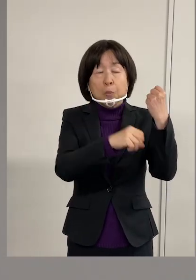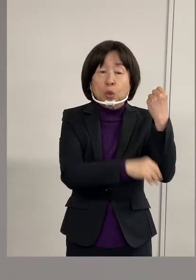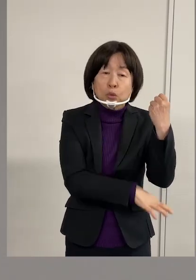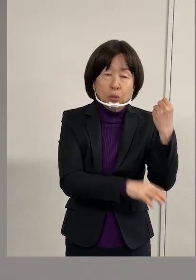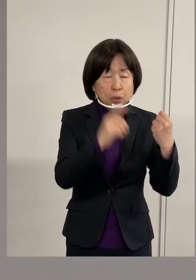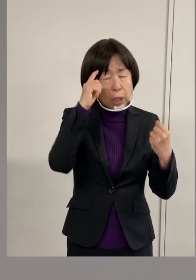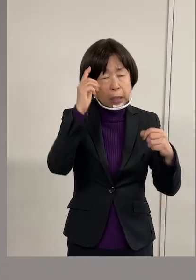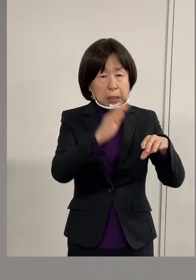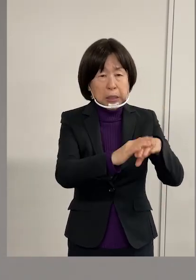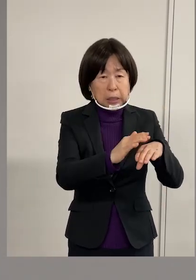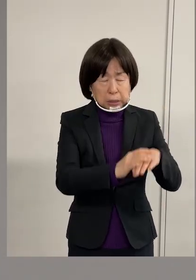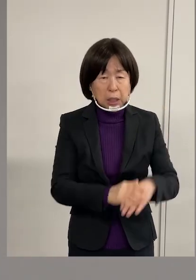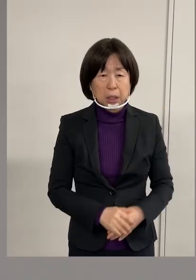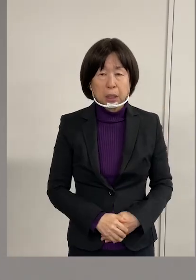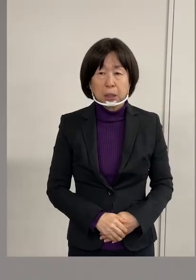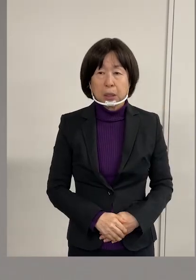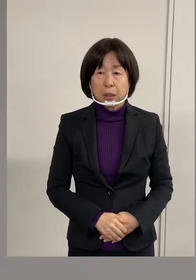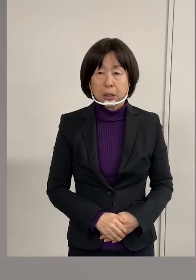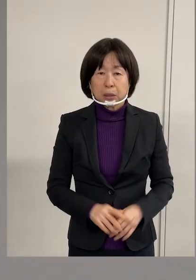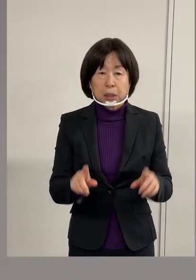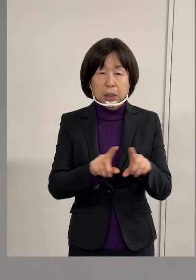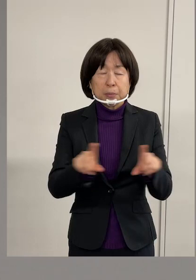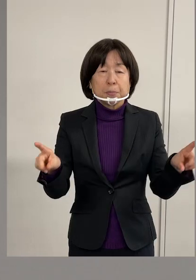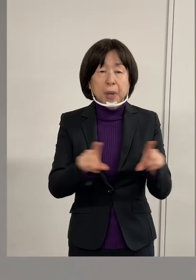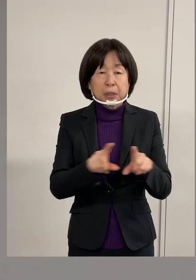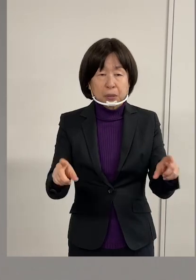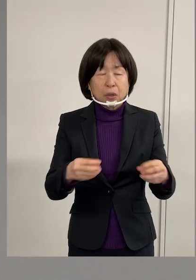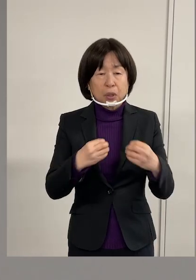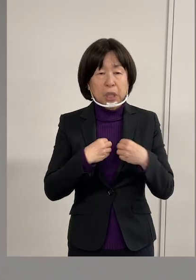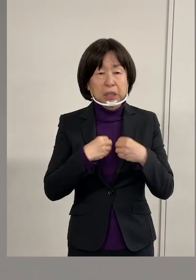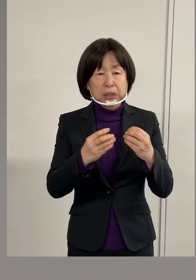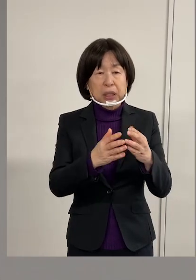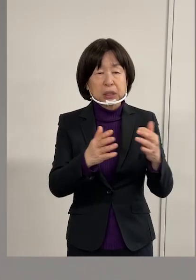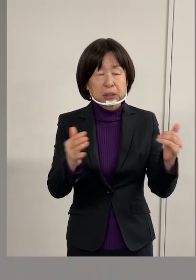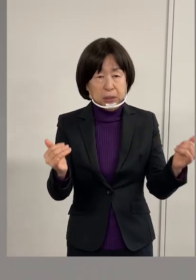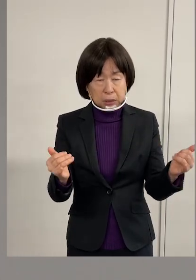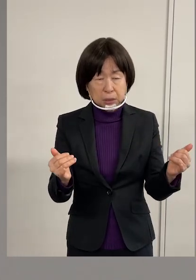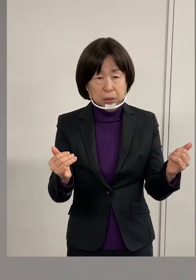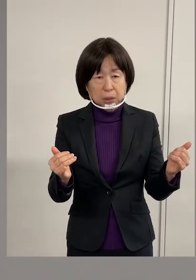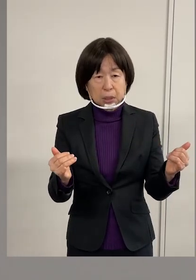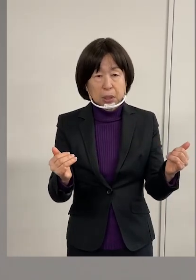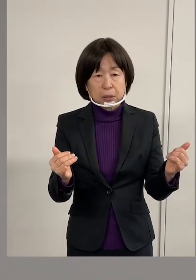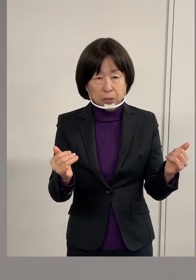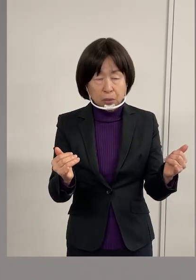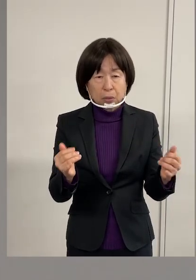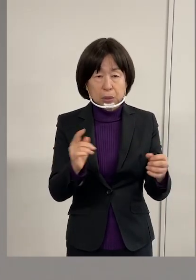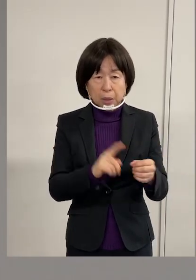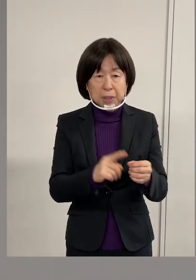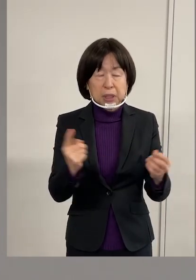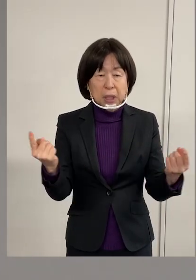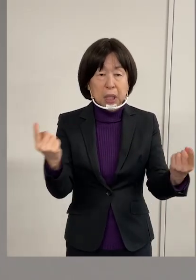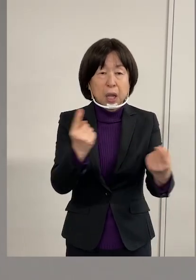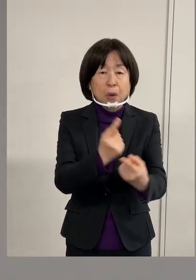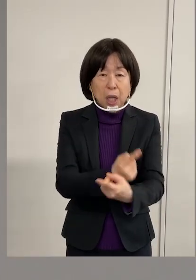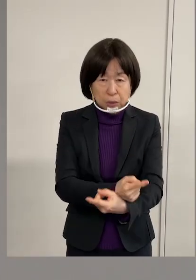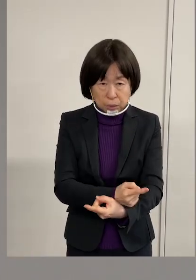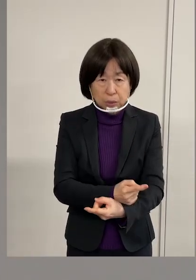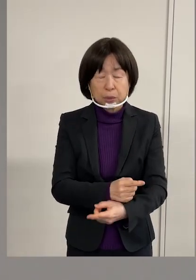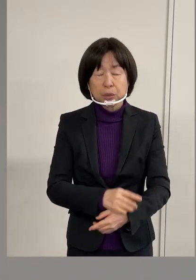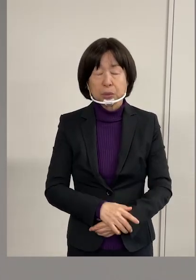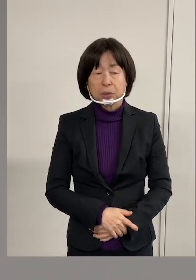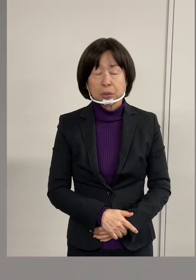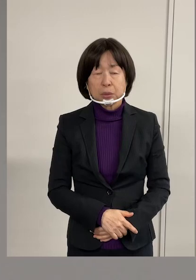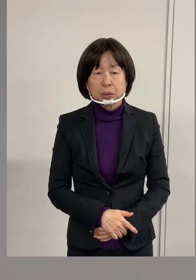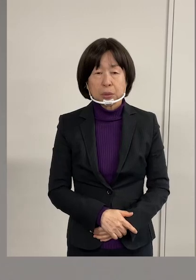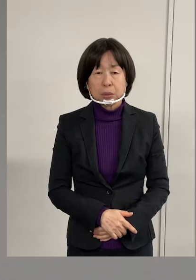般の感染症としての入院調整となりますので、スキームがかなり違ってくると思います。あの、そういったスキームが変わってくる中